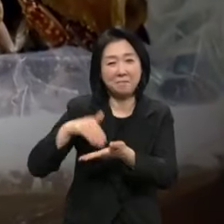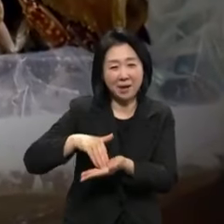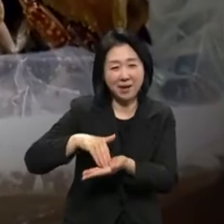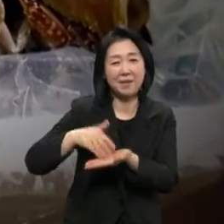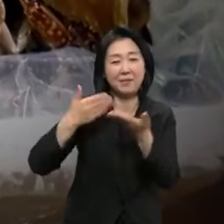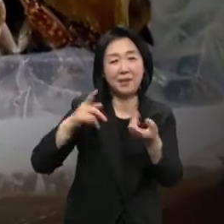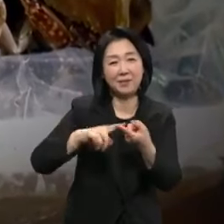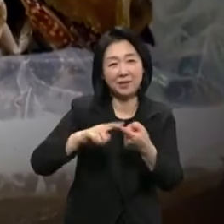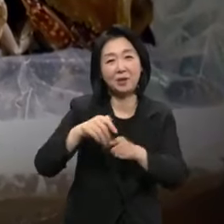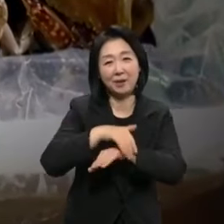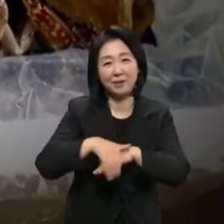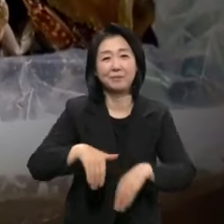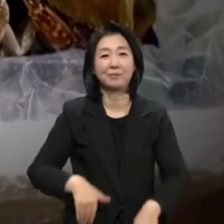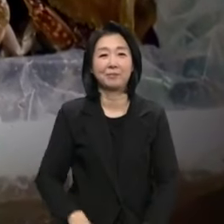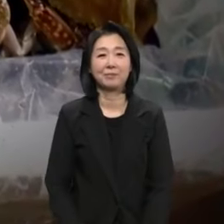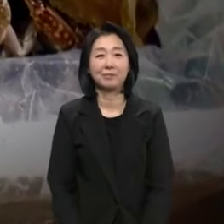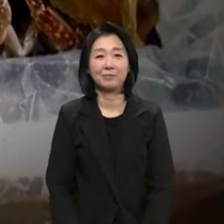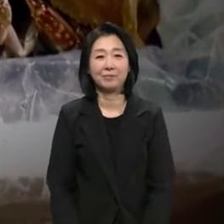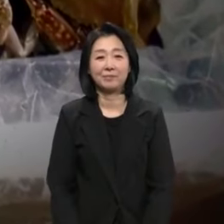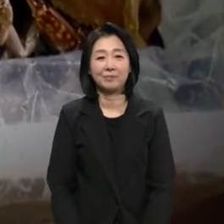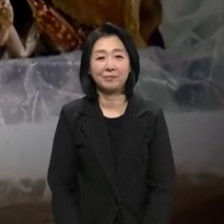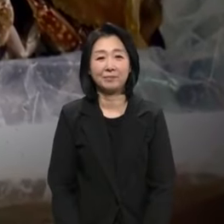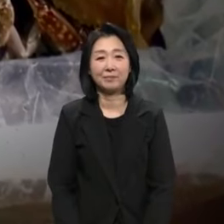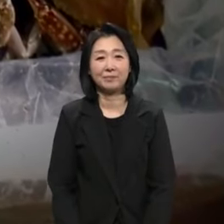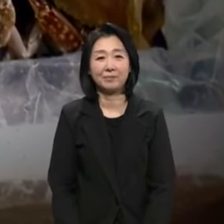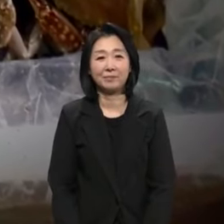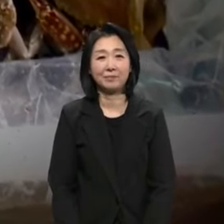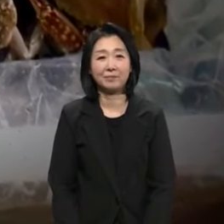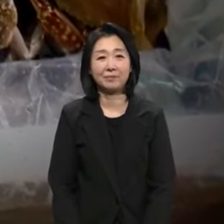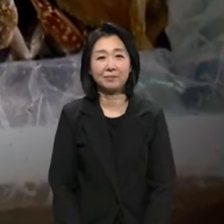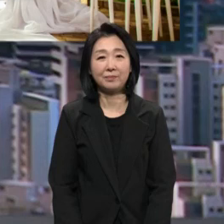방침입니다. JTBC 정진명입니다.